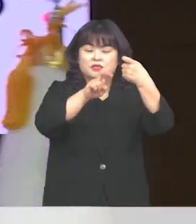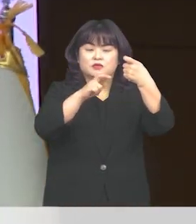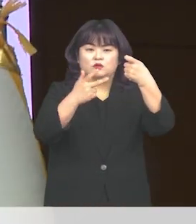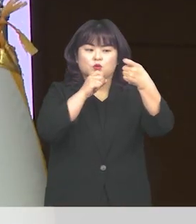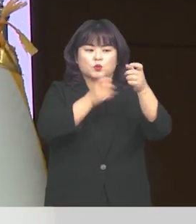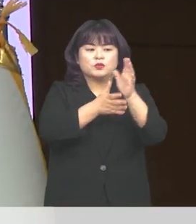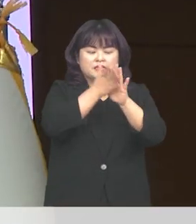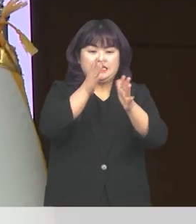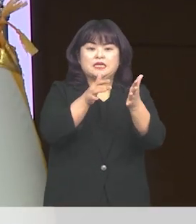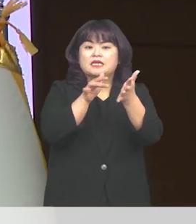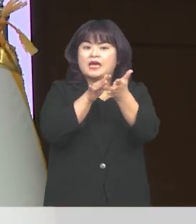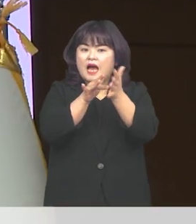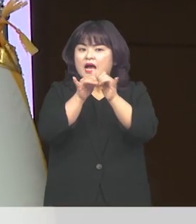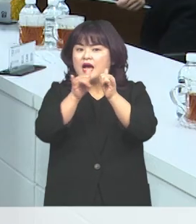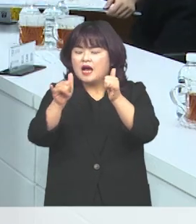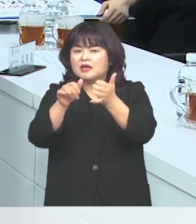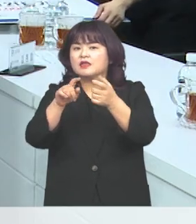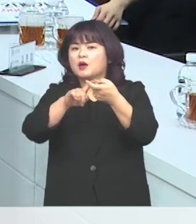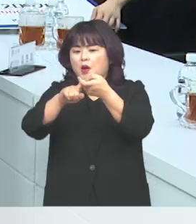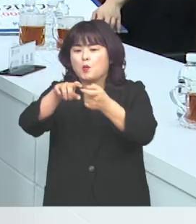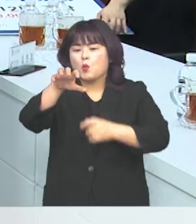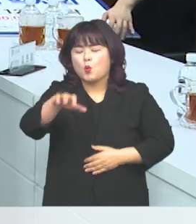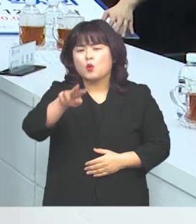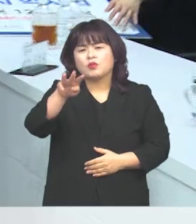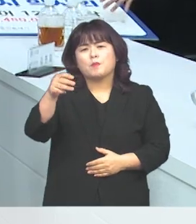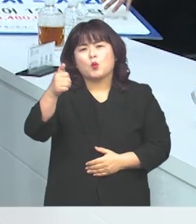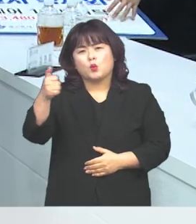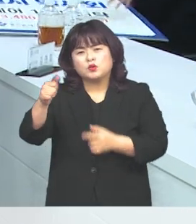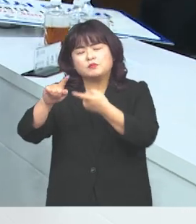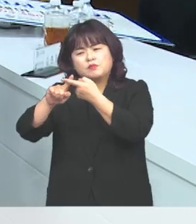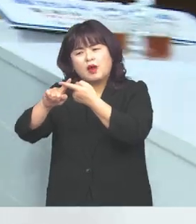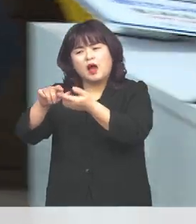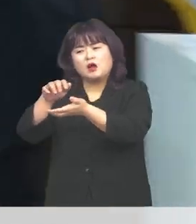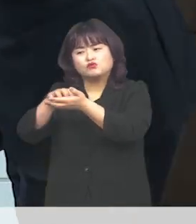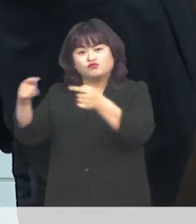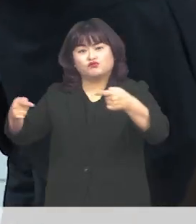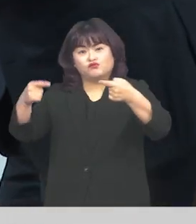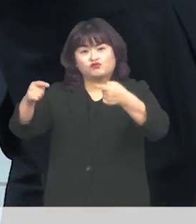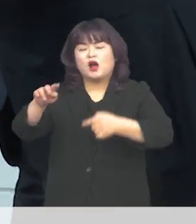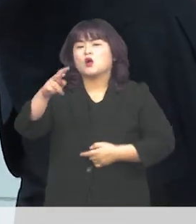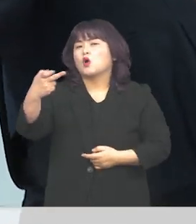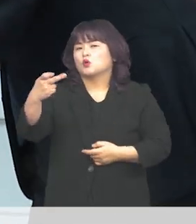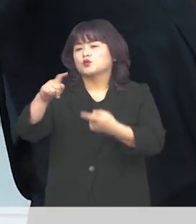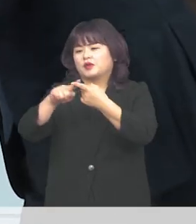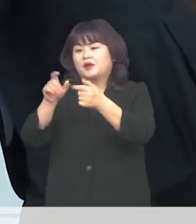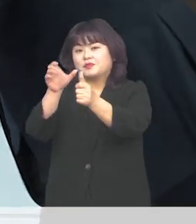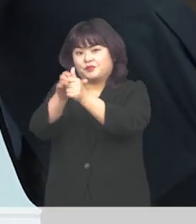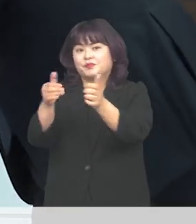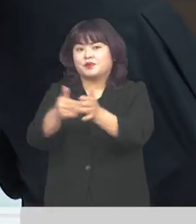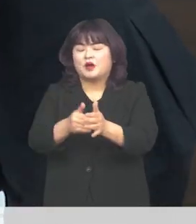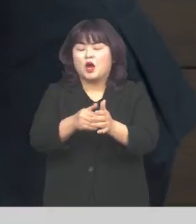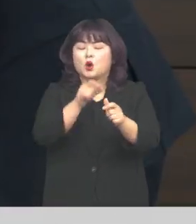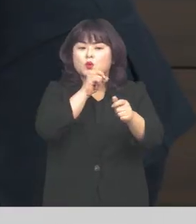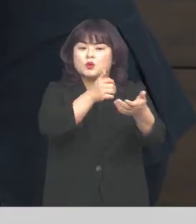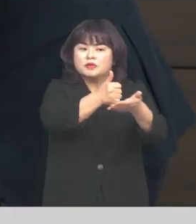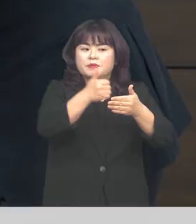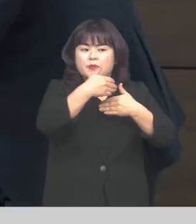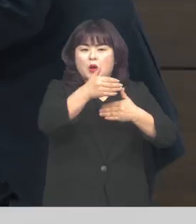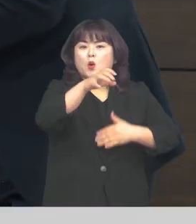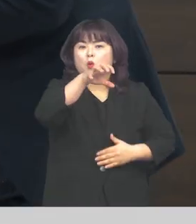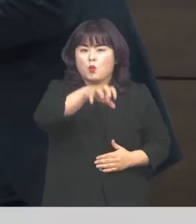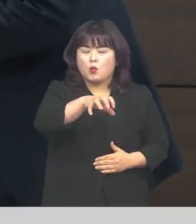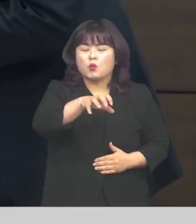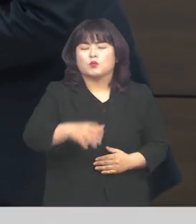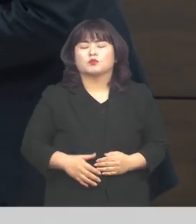지난 27일 용인시 약사회가 350만 원 상당의 휠체어 12대를 기탁했습니다. 시청 접견실에서